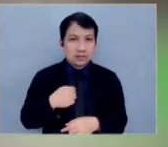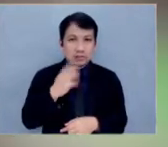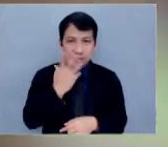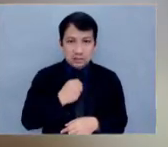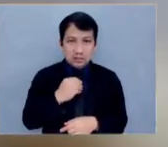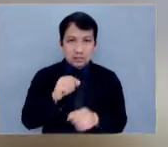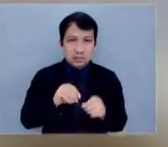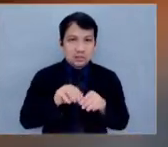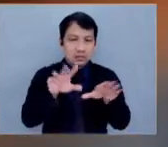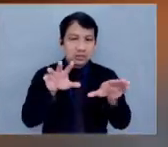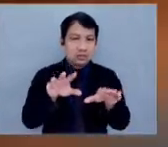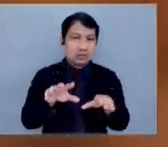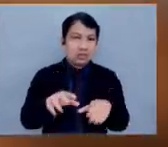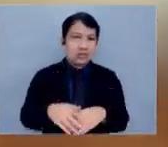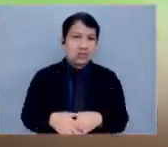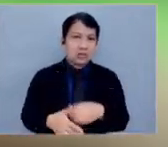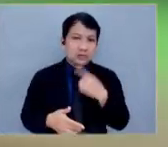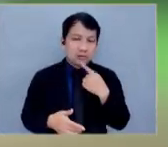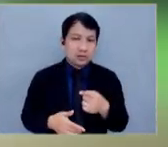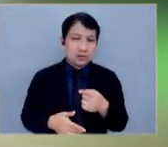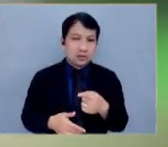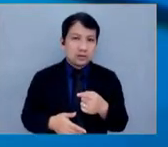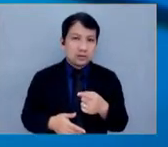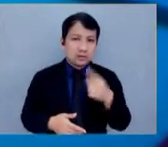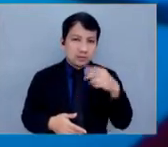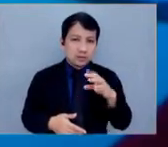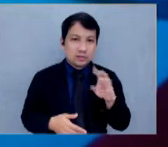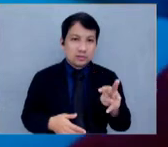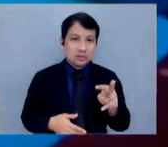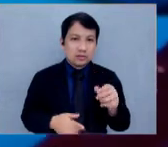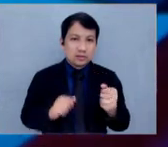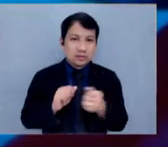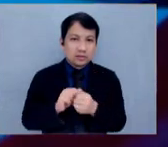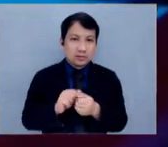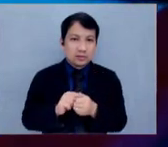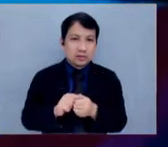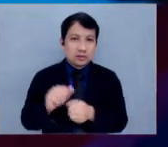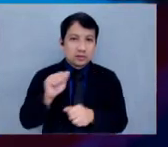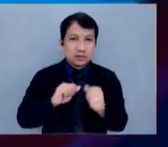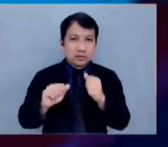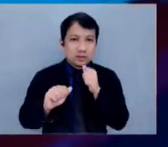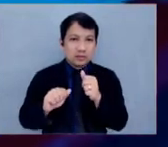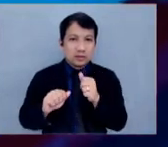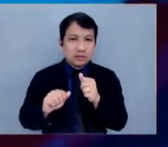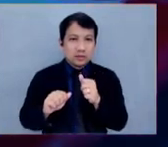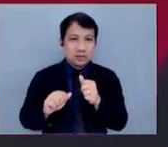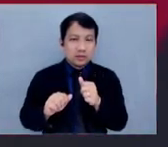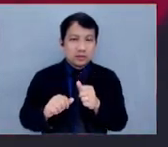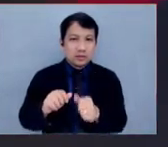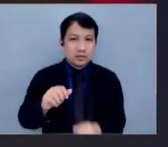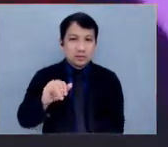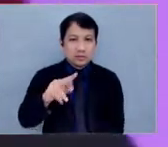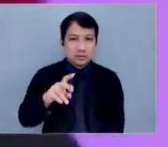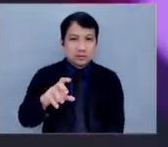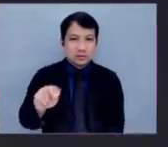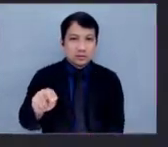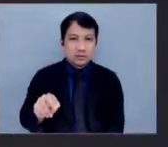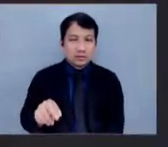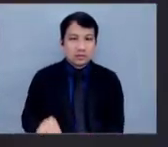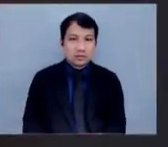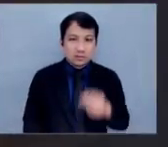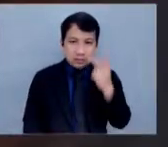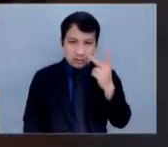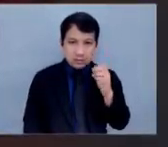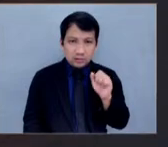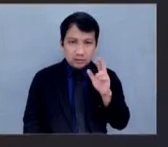ito ipalalabas. Sabi pa niya, nakasama niya sa eksena ang mga aktres na sina Ivana Alawi, Kim Rodriguez